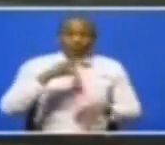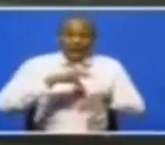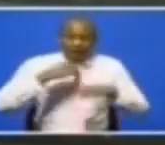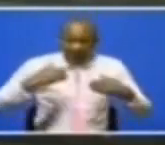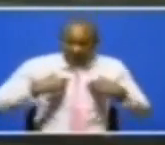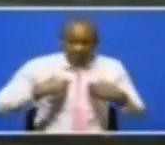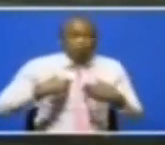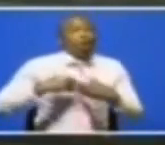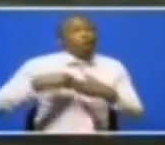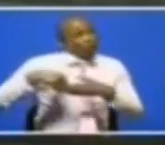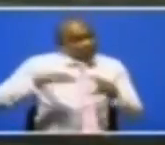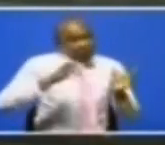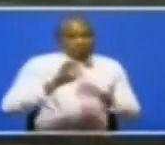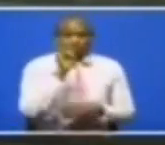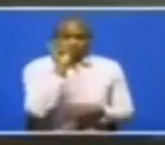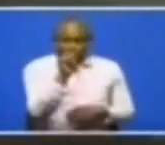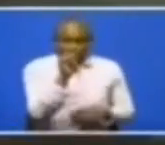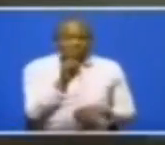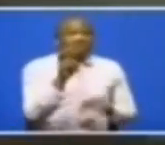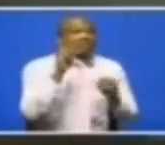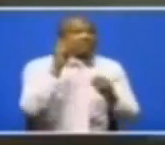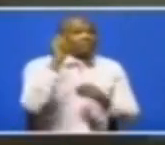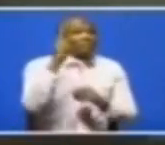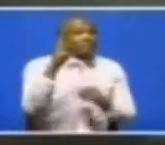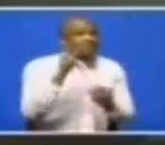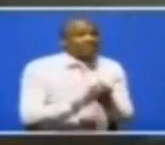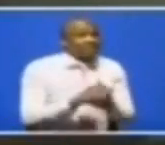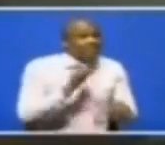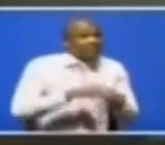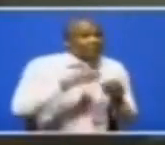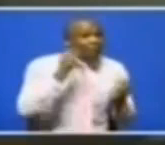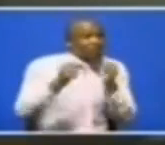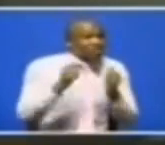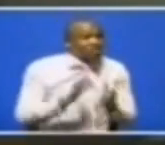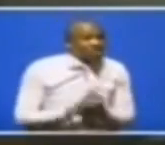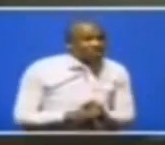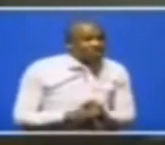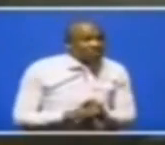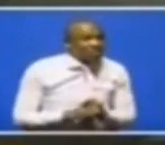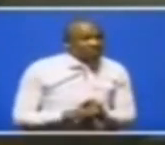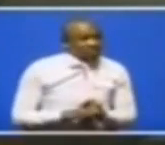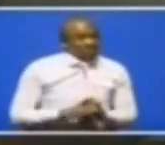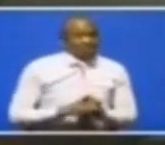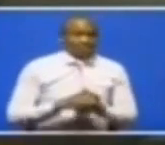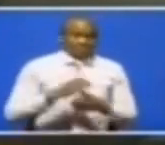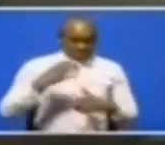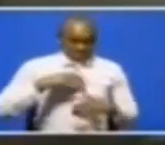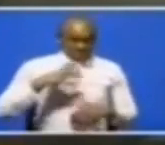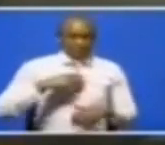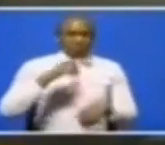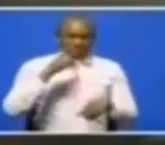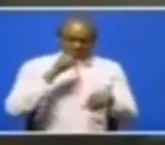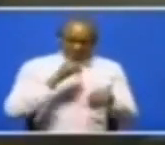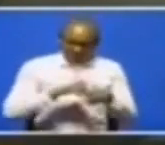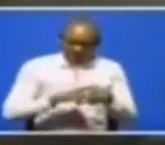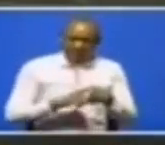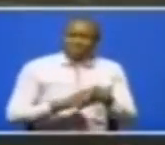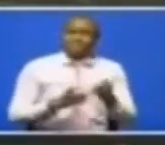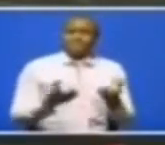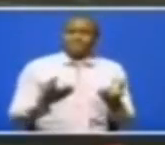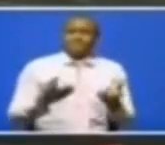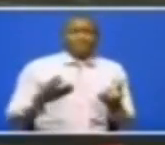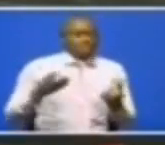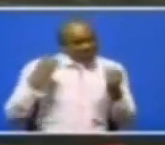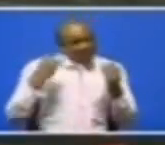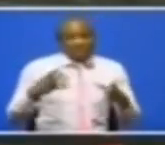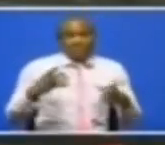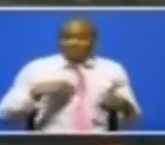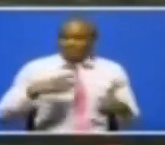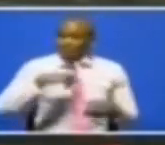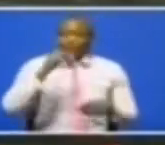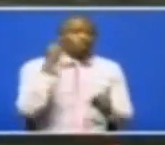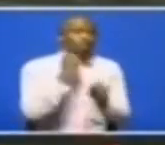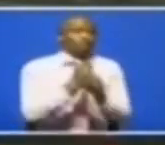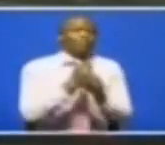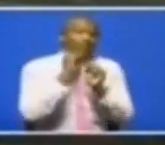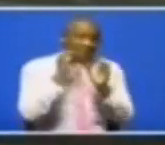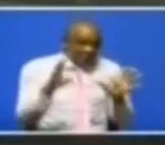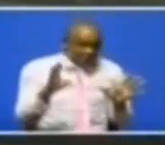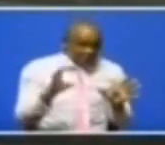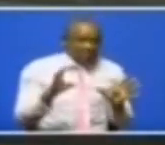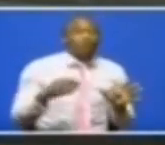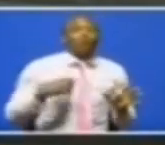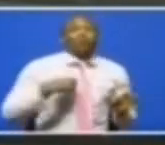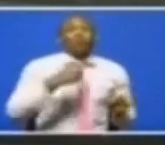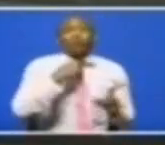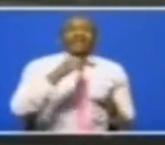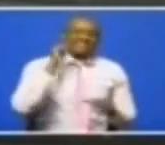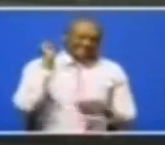ya kutizama runinga wakati huo ni wale ambao kwa kawaida pengine hawaendi kazini. Na